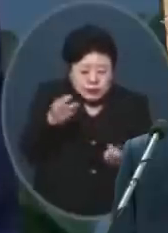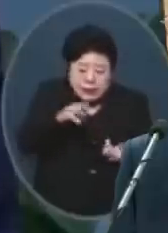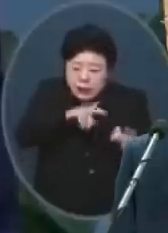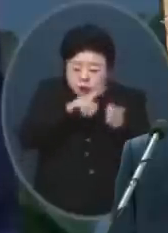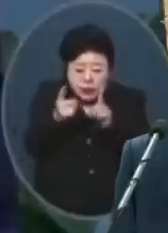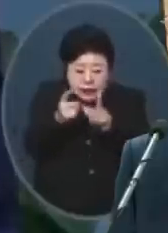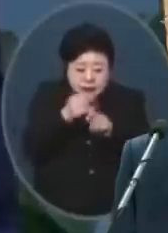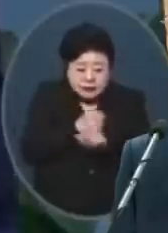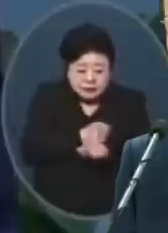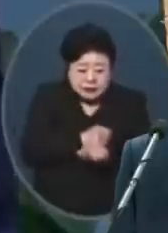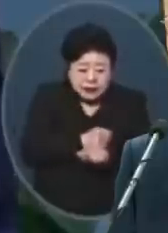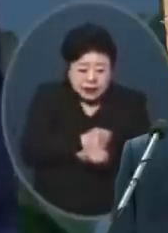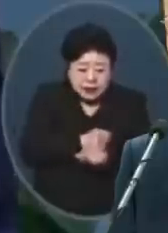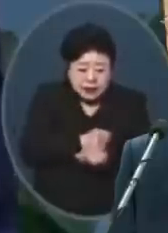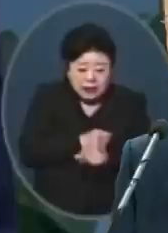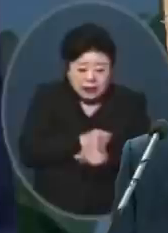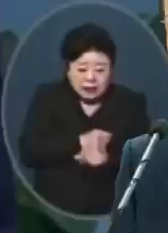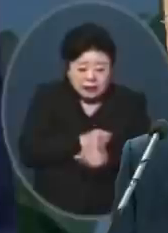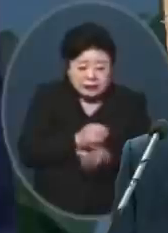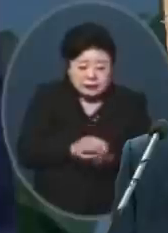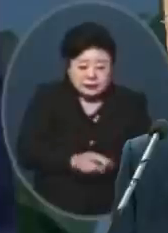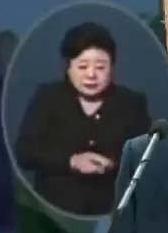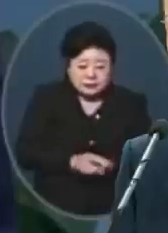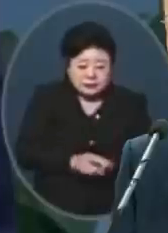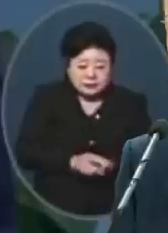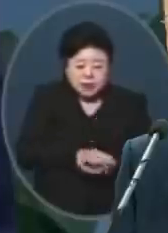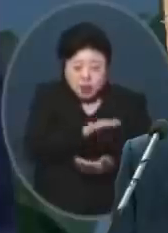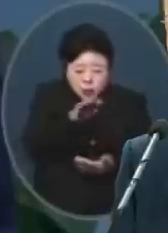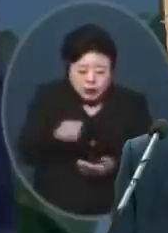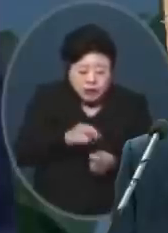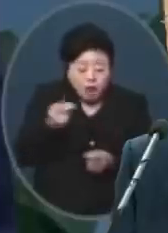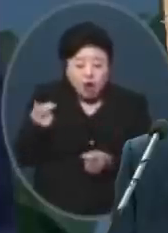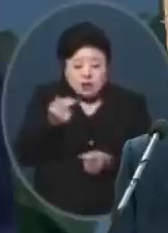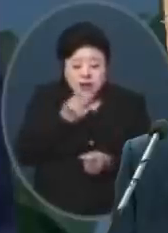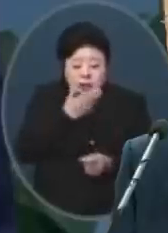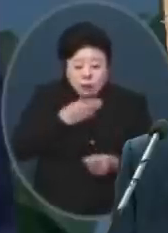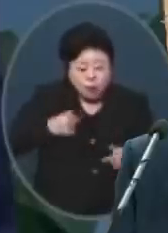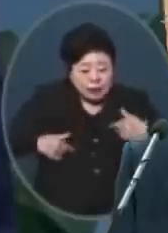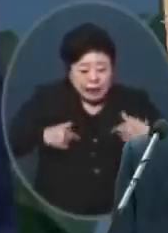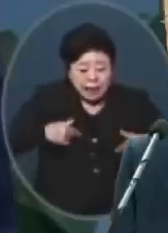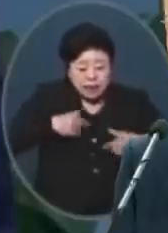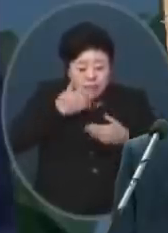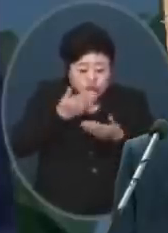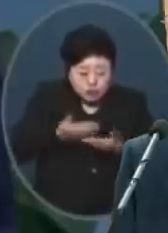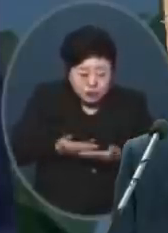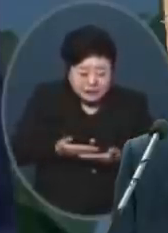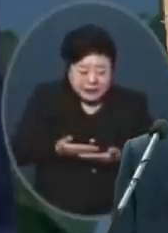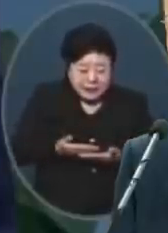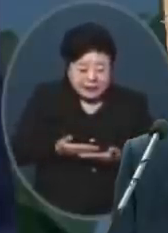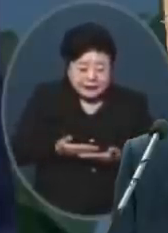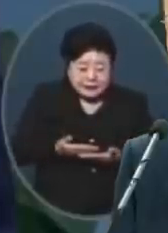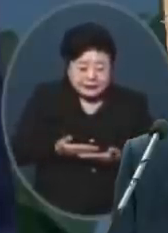삶을 부활하신 사망과 음부를 멸하시고 우리에게 영생 복락을 주셨습니다